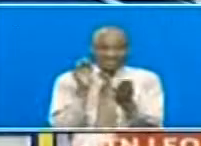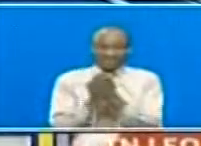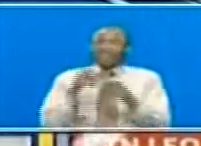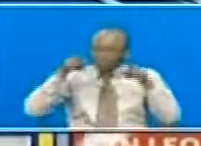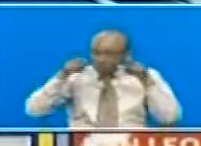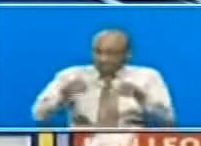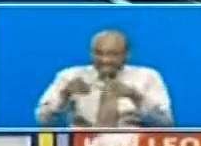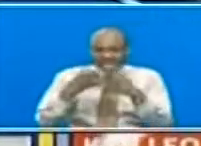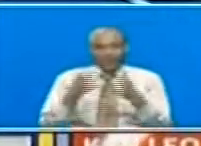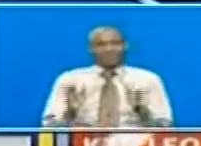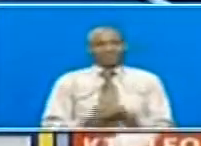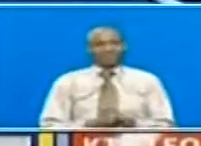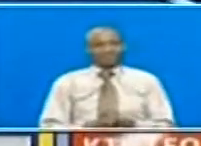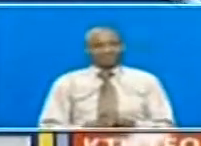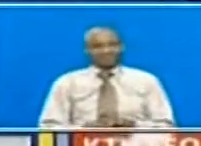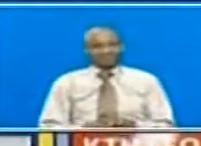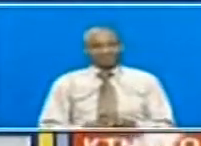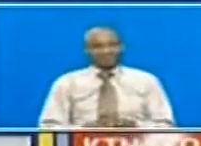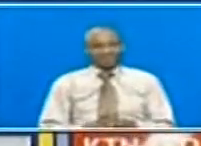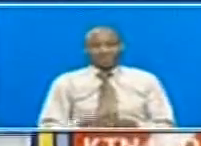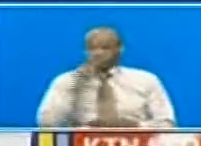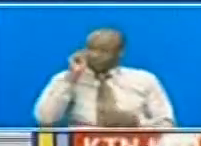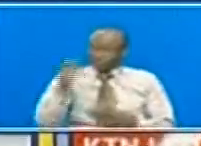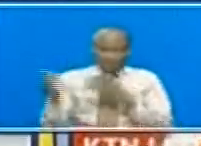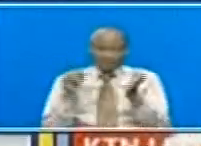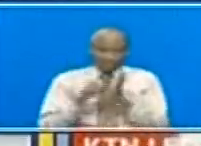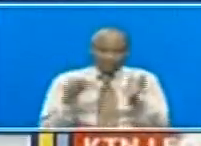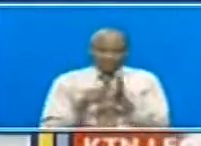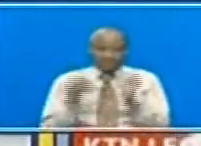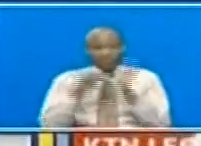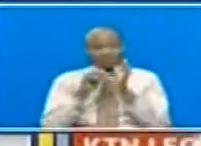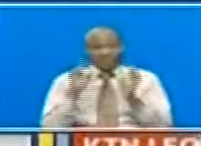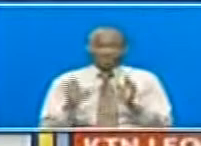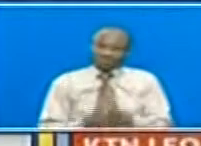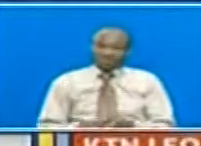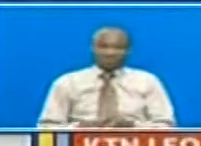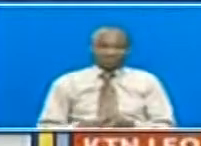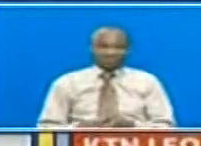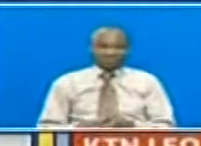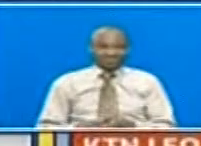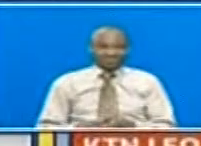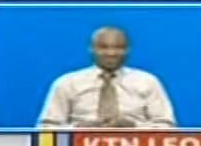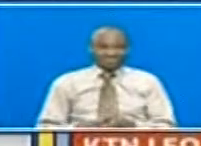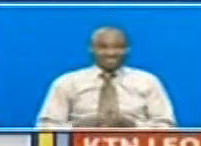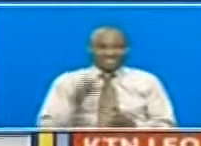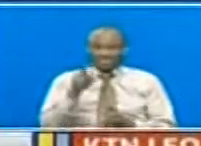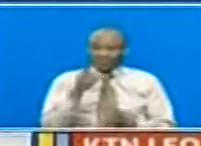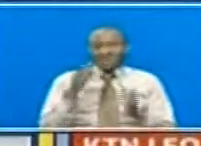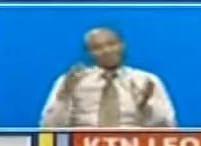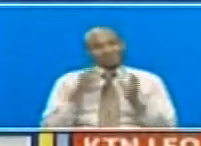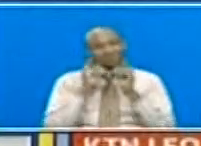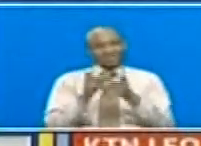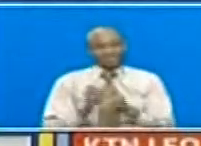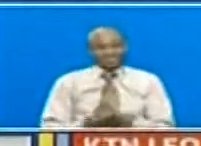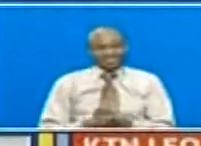leo ndio ni mara ya kwanza. Lakini Bashiru umeomba ruhusa je kaniletea maneno. Naomba ruhusa usio na wasiwasi. Kaniletea maneno hii uniletea zawadi yako si